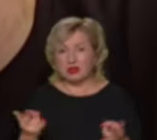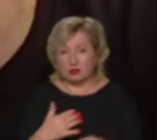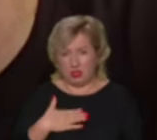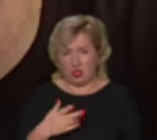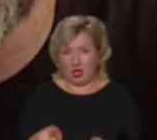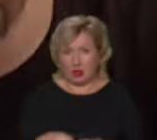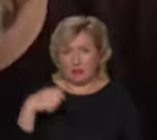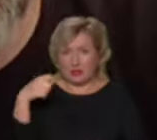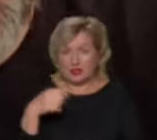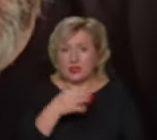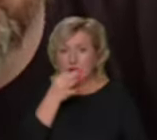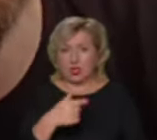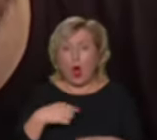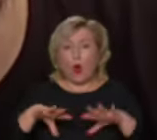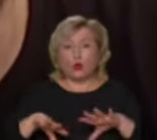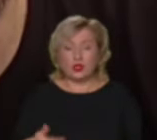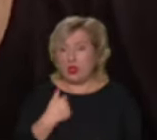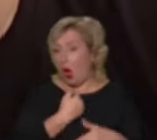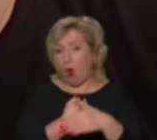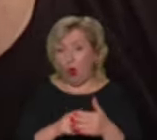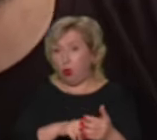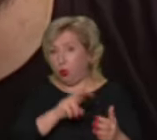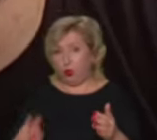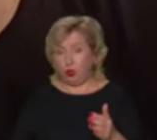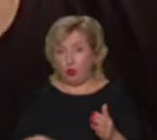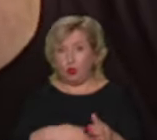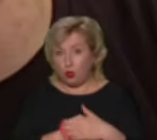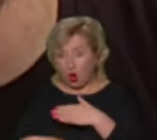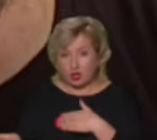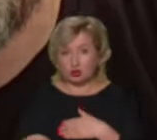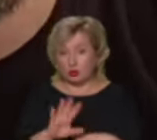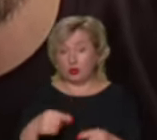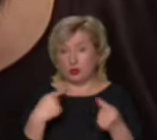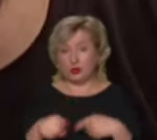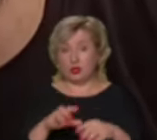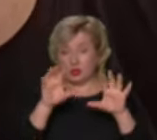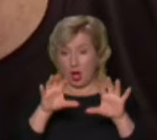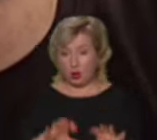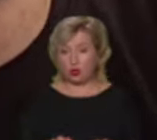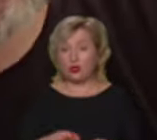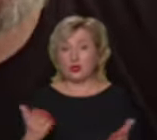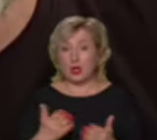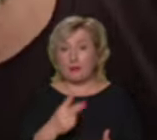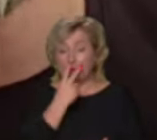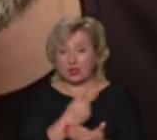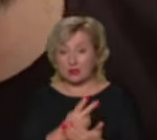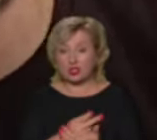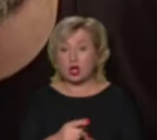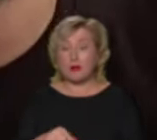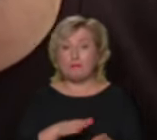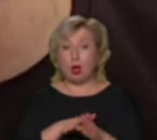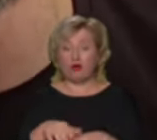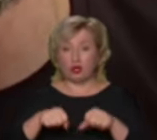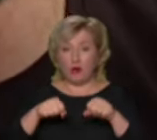президент? Тоді скажи, я устал, я укажу. І ми будемо жити по іншому закону, по закону, який передбачає, що повноваження